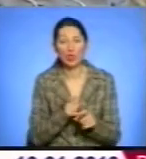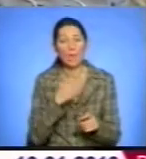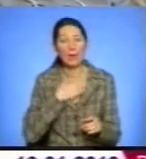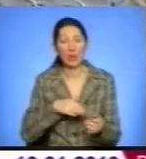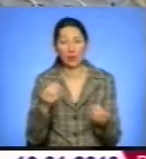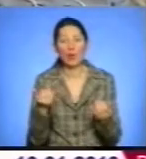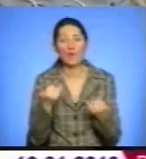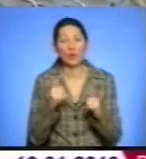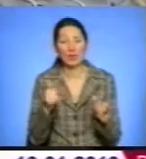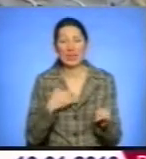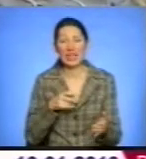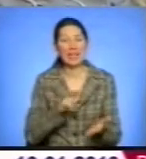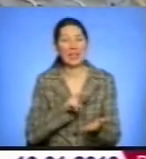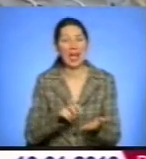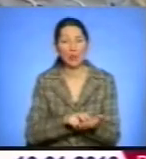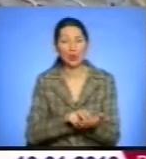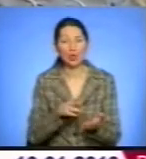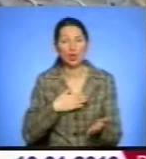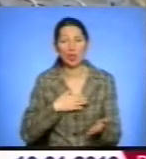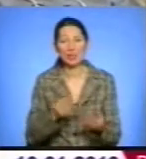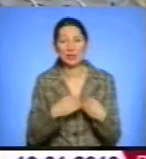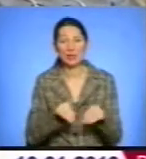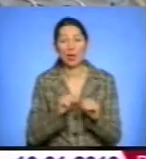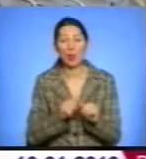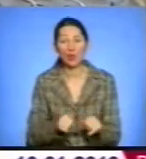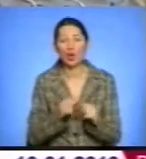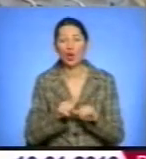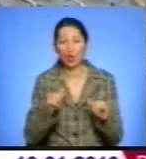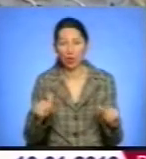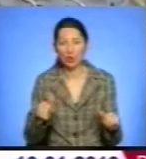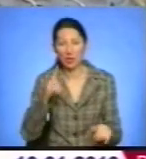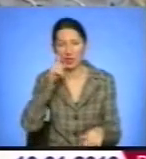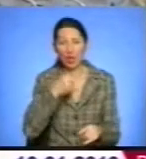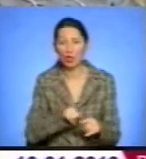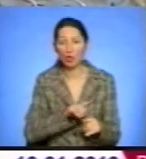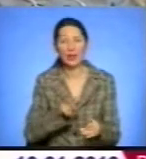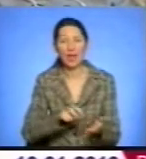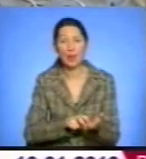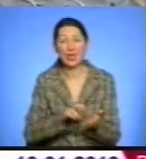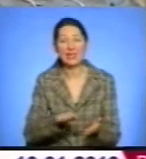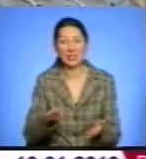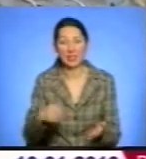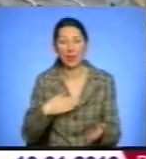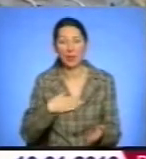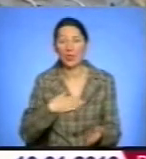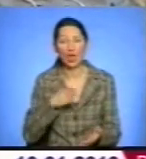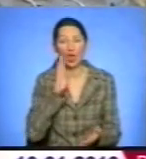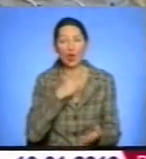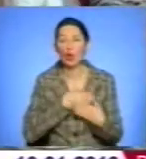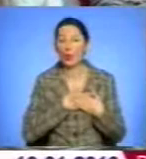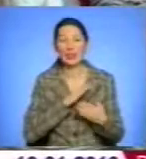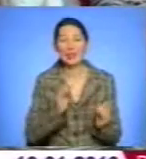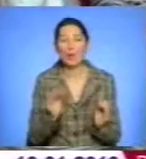не боюся того, що тепер що наша сім'я може розширитися. Я знаю, що вони бояться діти. Мене, моєї любові не поменше ні для